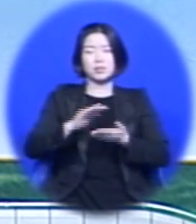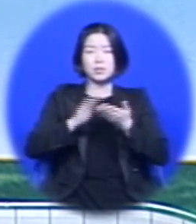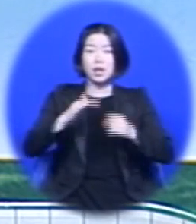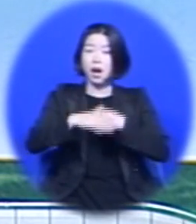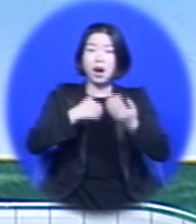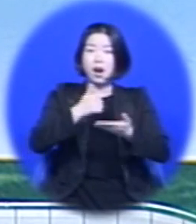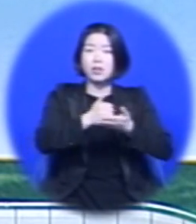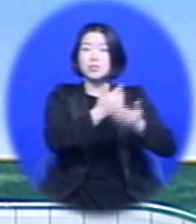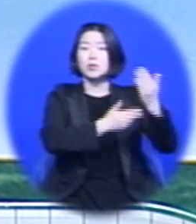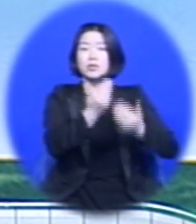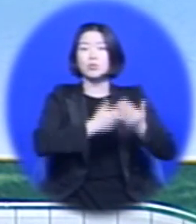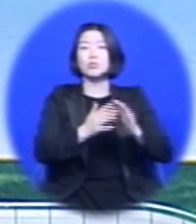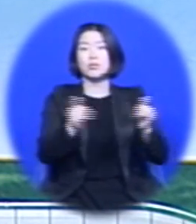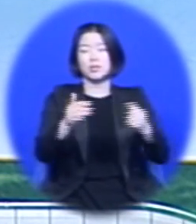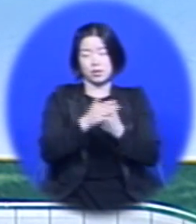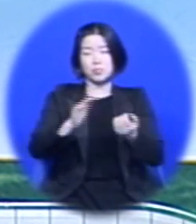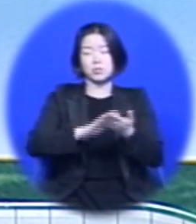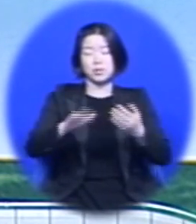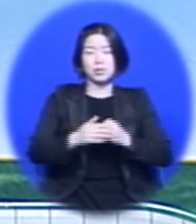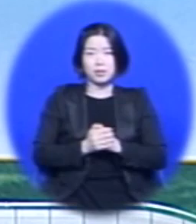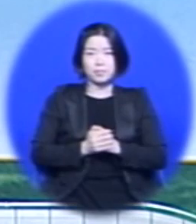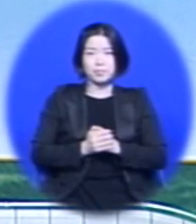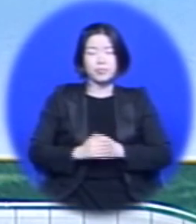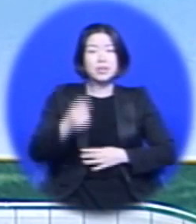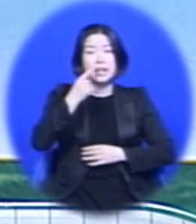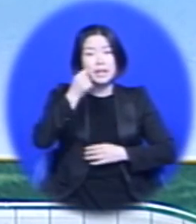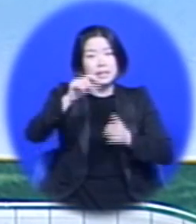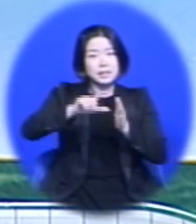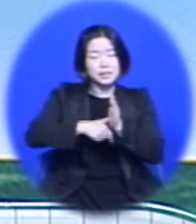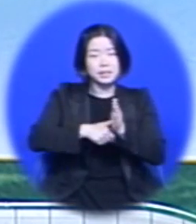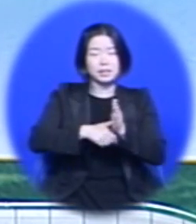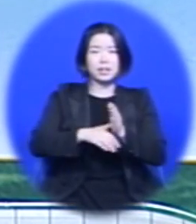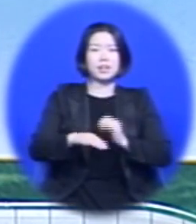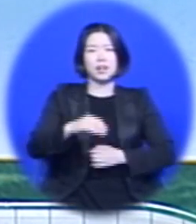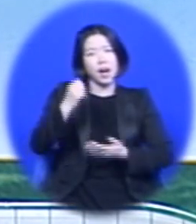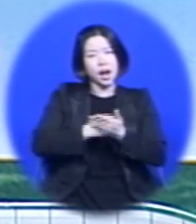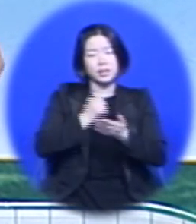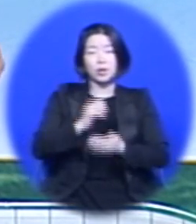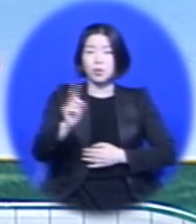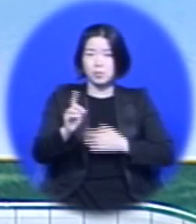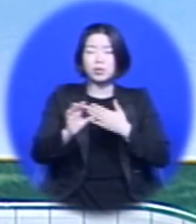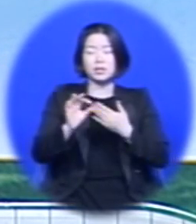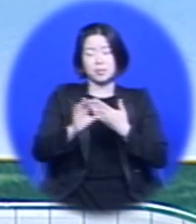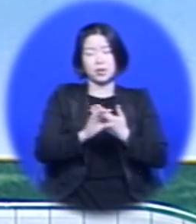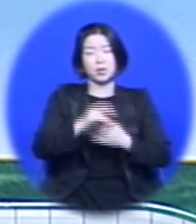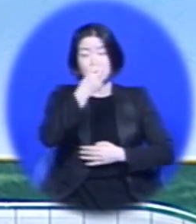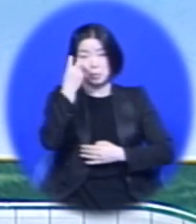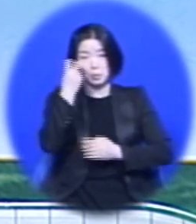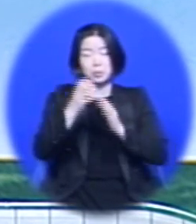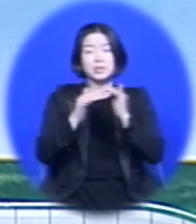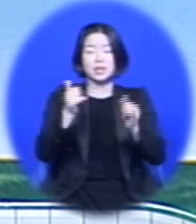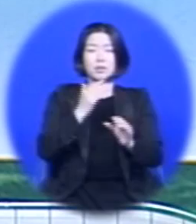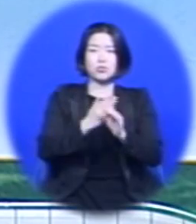하나님의 상속자인 거예요. 일제시대 때 참 안타까웠던 것은 똑똑한 분들 중에,